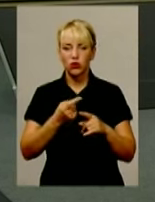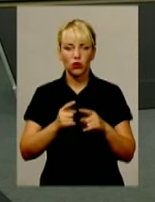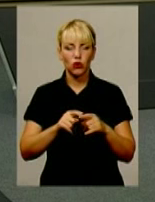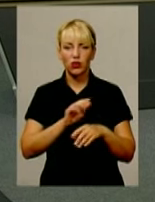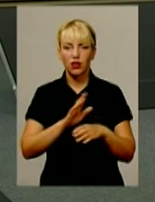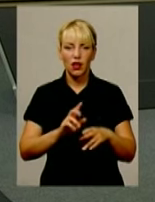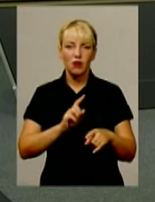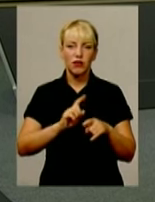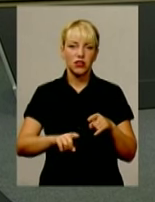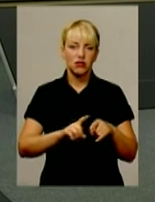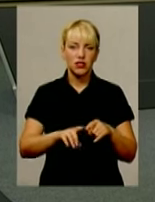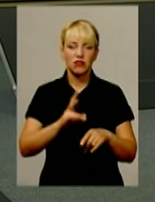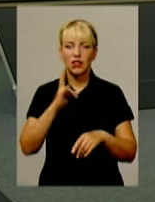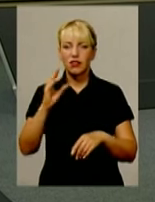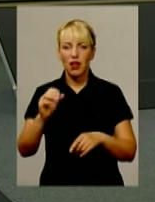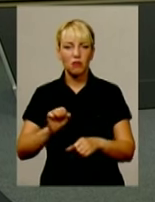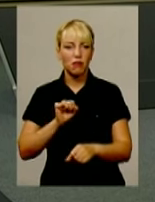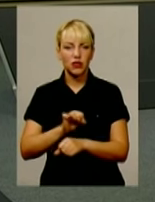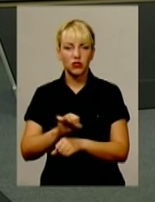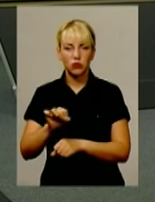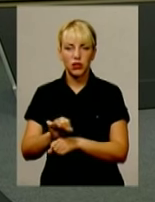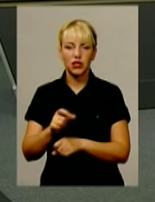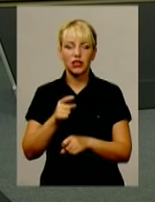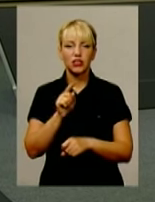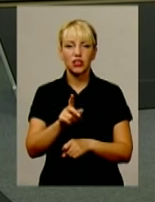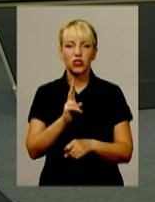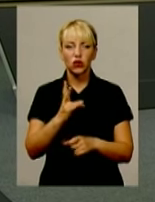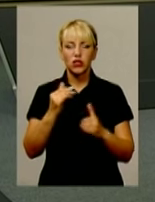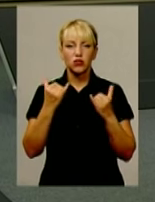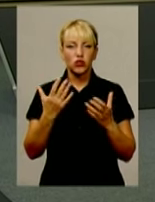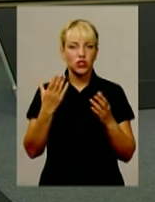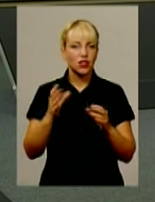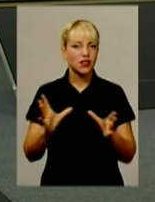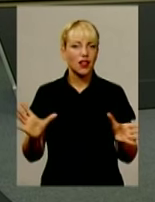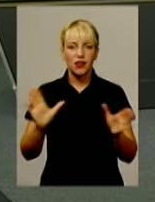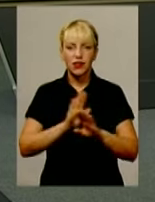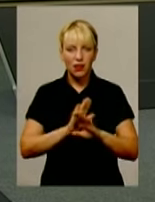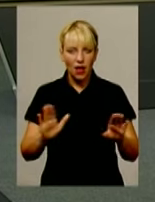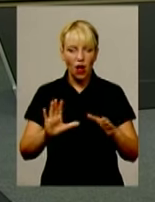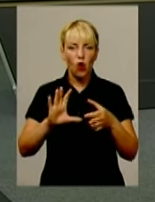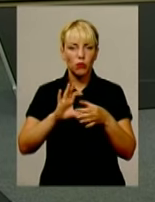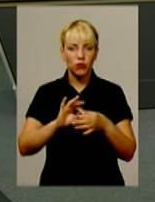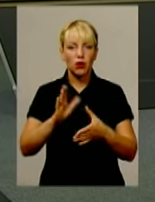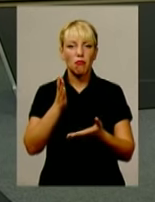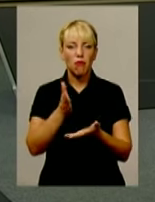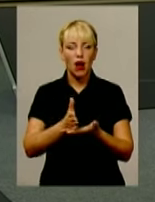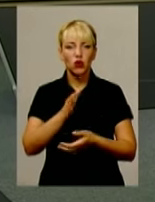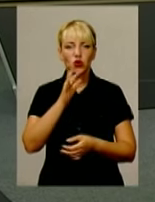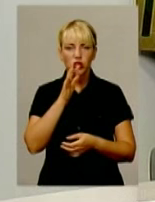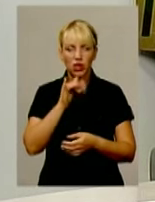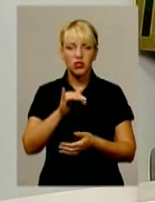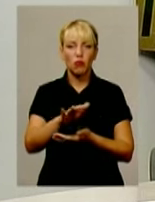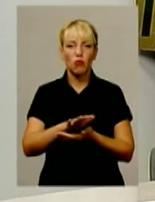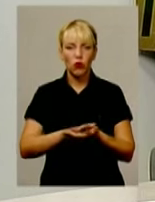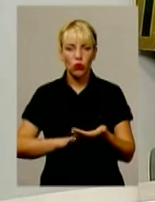не призупиняв. От, тобто і ті, хто на сьогодні ще не об'єднався, вони мають час, процес